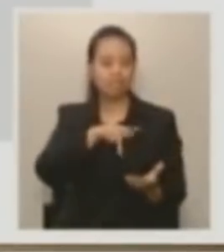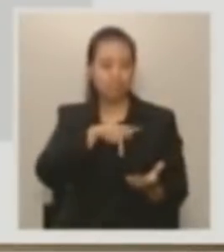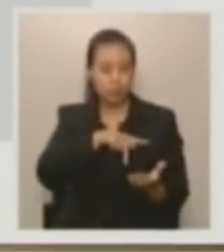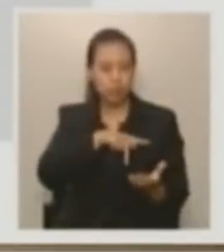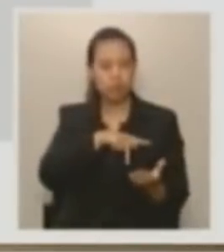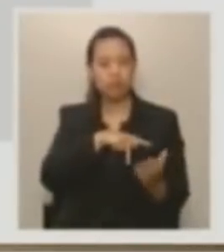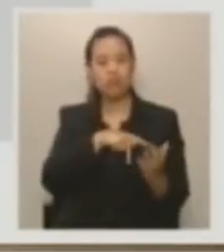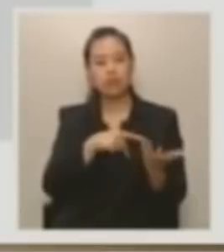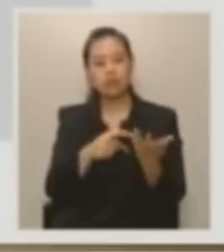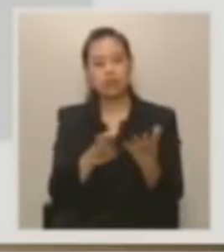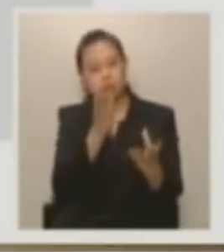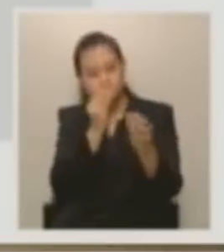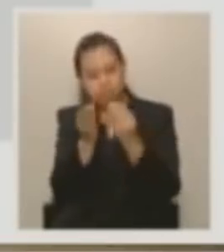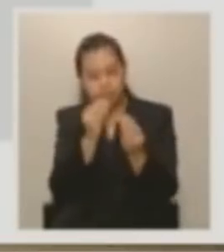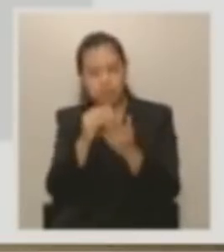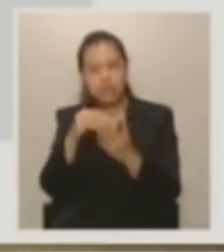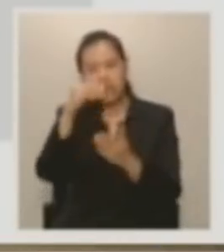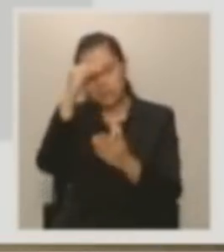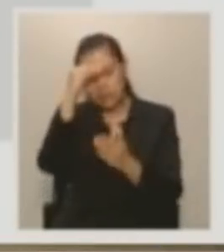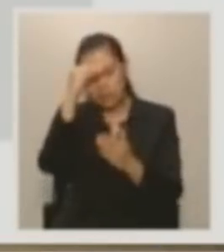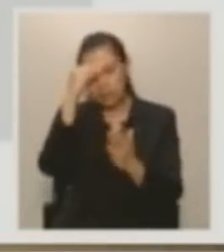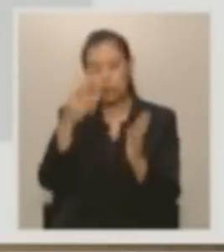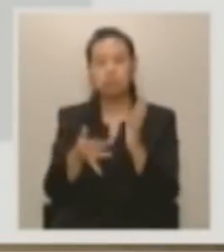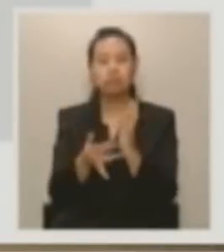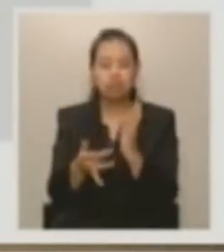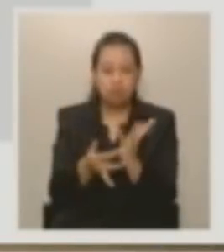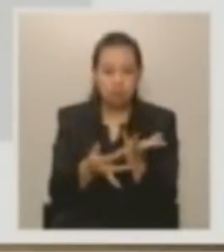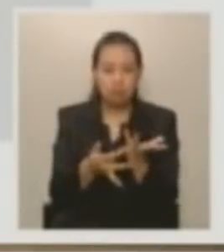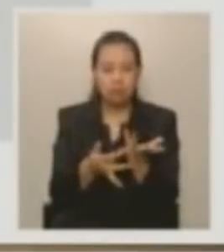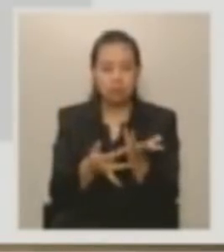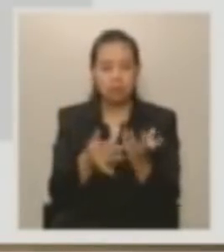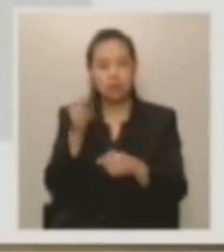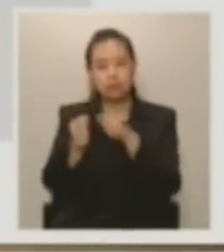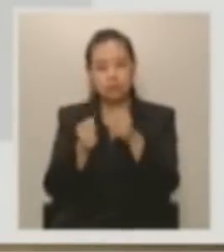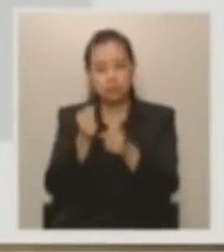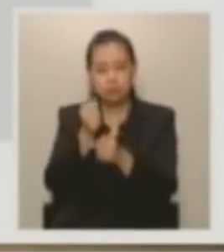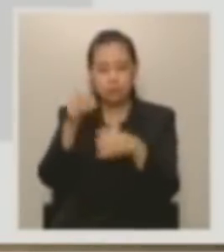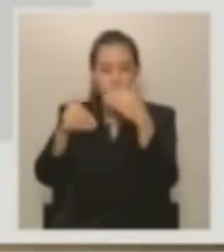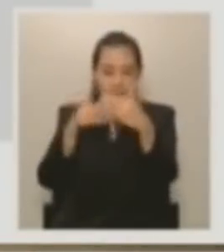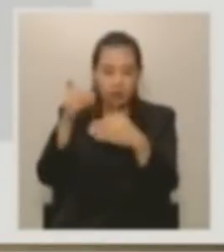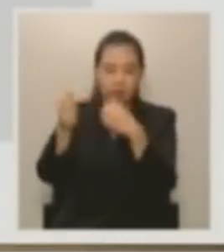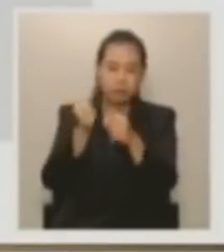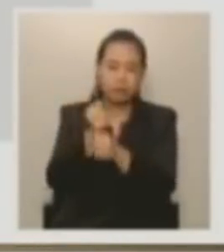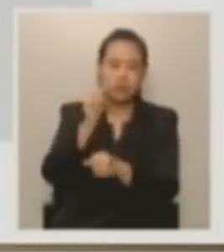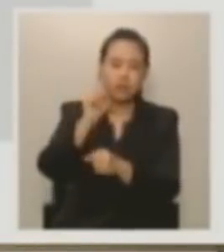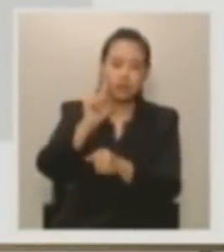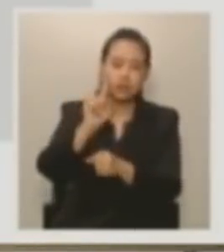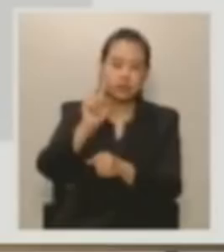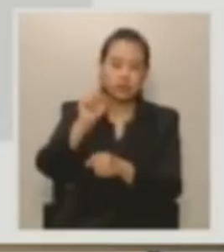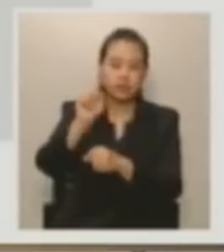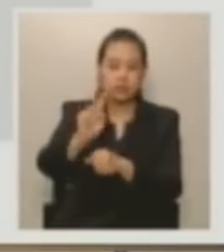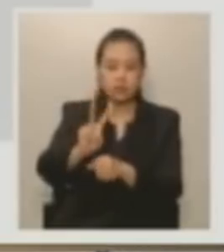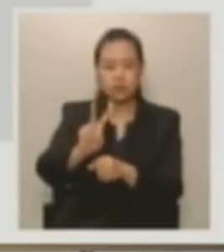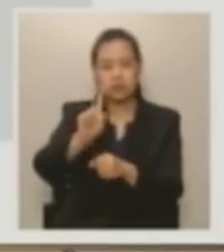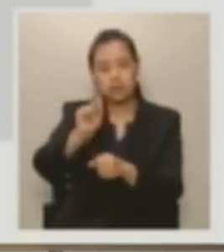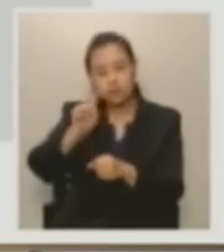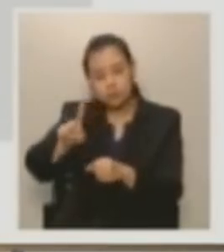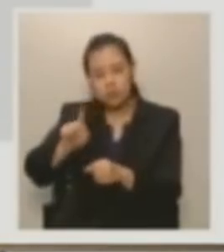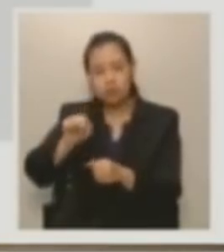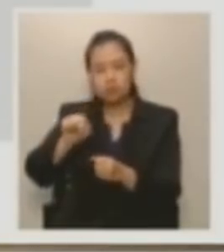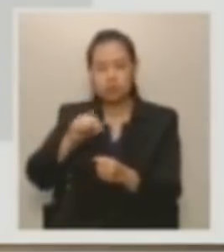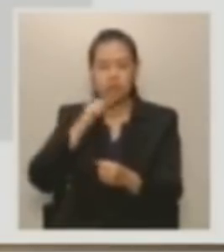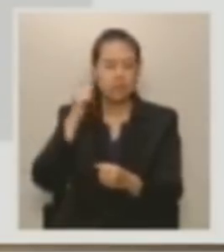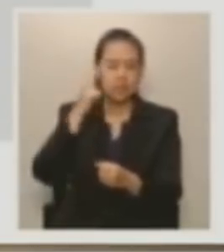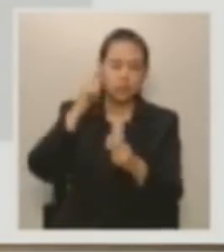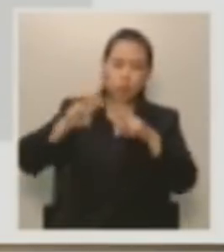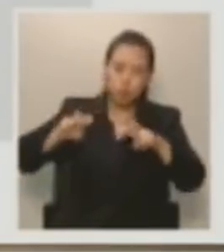Learning การพัฒนาทักษะศตวรรษที่21การวิจัยดิฉันไม่แน่ใจเลยค่ะว่าโครงการนี้จะดำเนินงานยังไงนะคะเพ